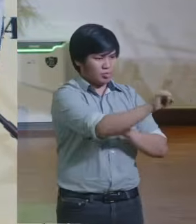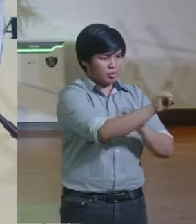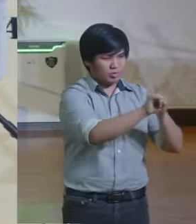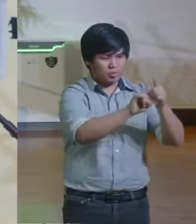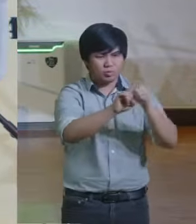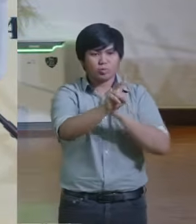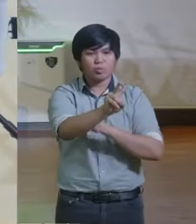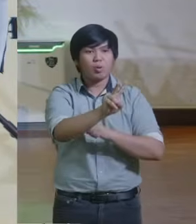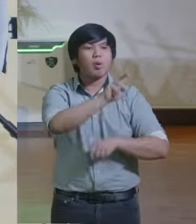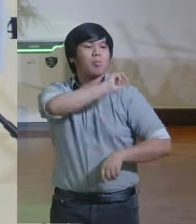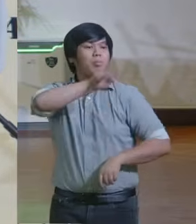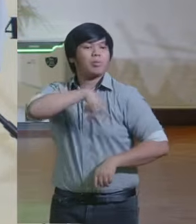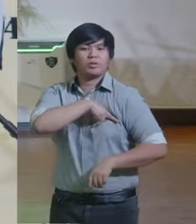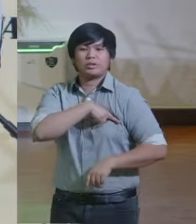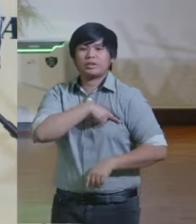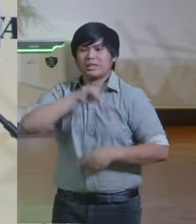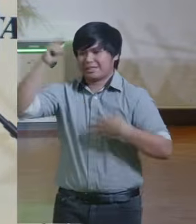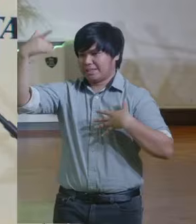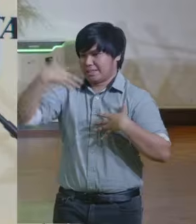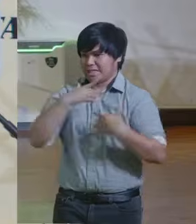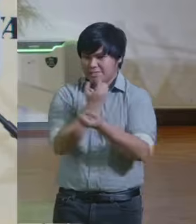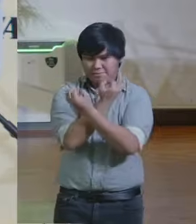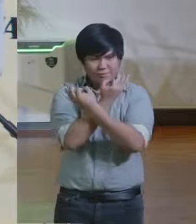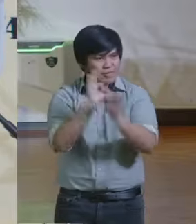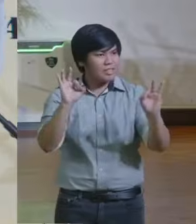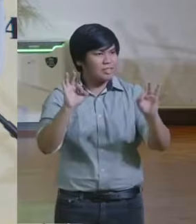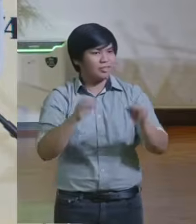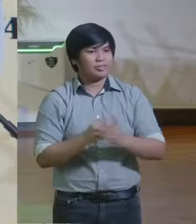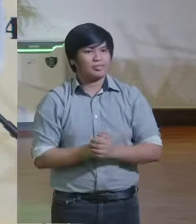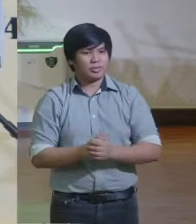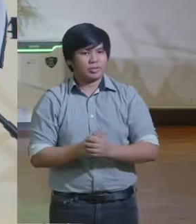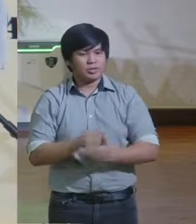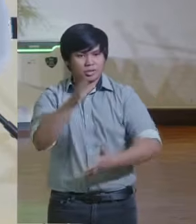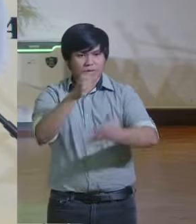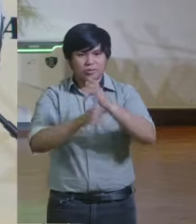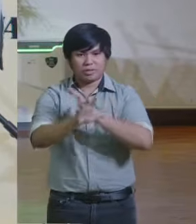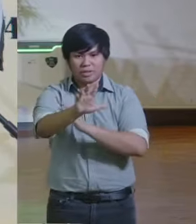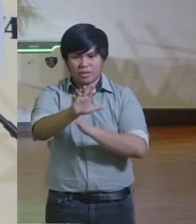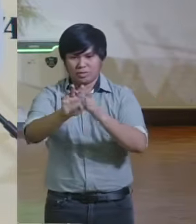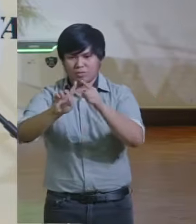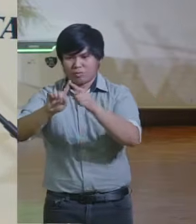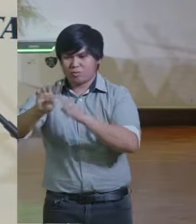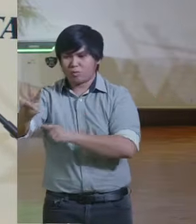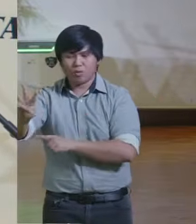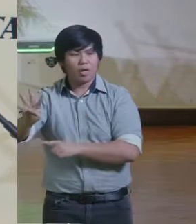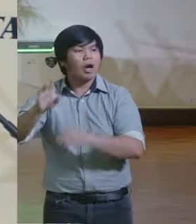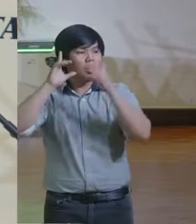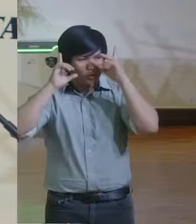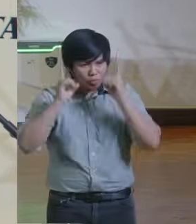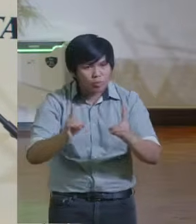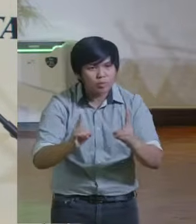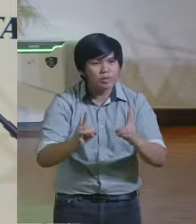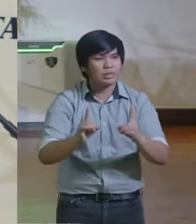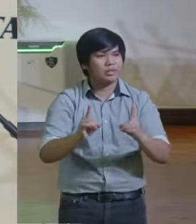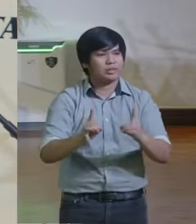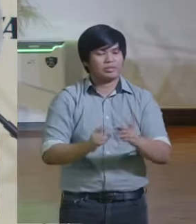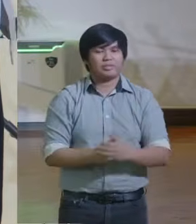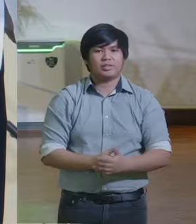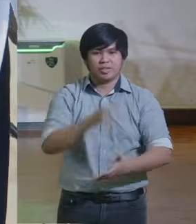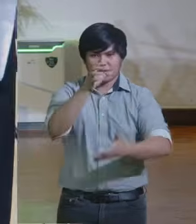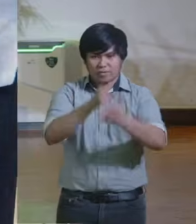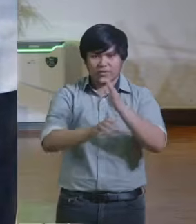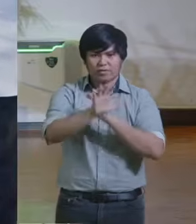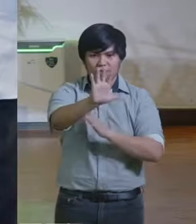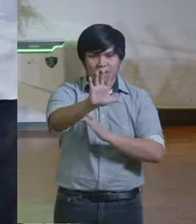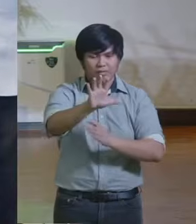personal. Chapters 3 and 4 is doctrinal. Chapters 5 and 6